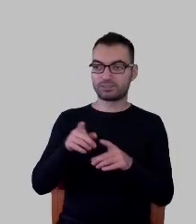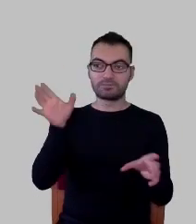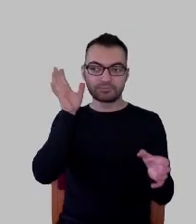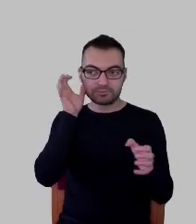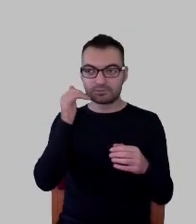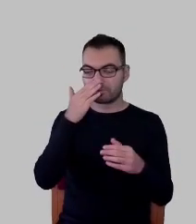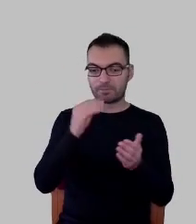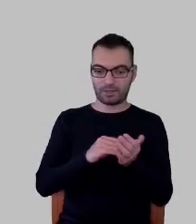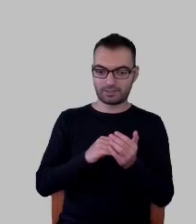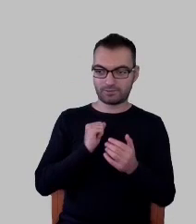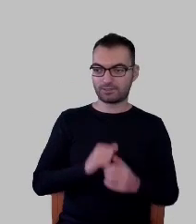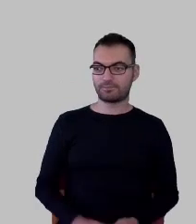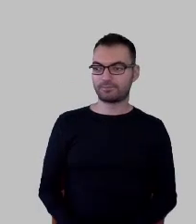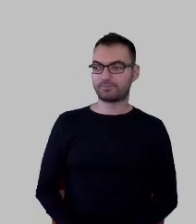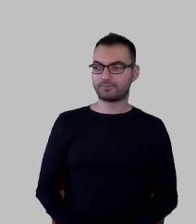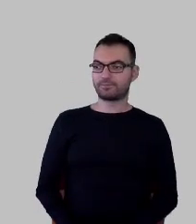zapoznać.